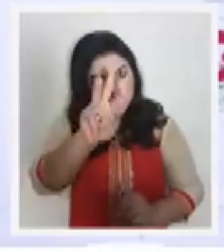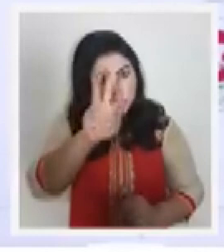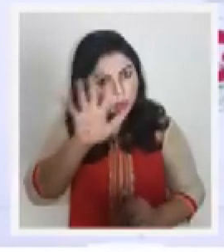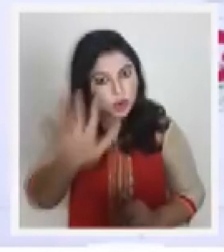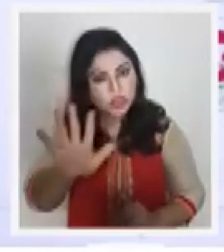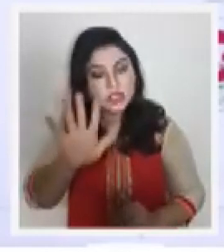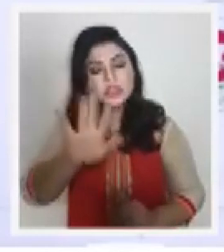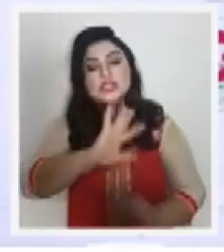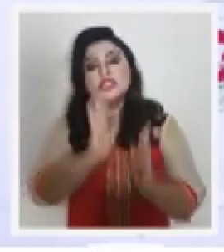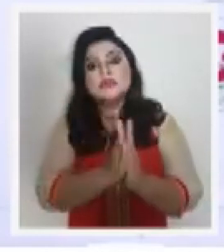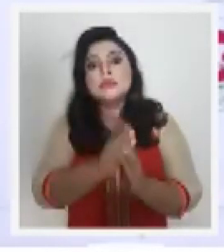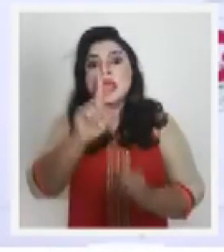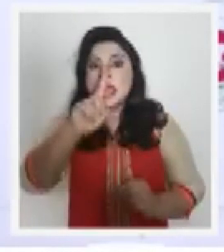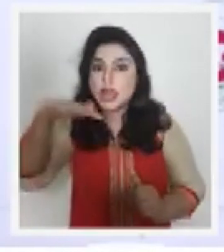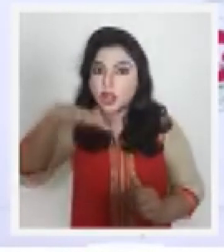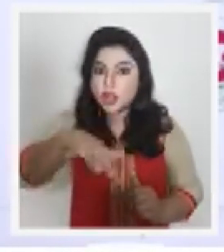গত 24 ঘন্টায় সুস্থ হয়েছে